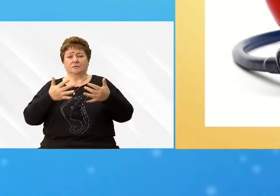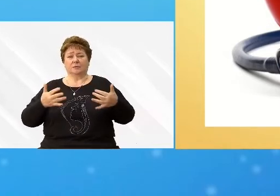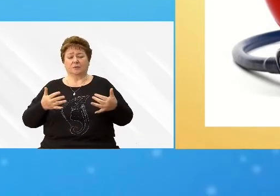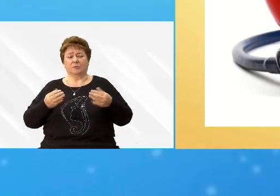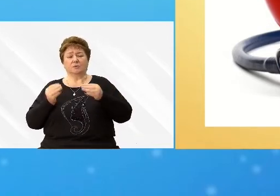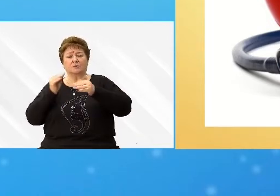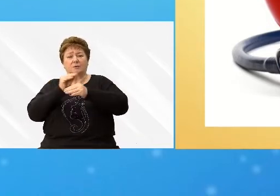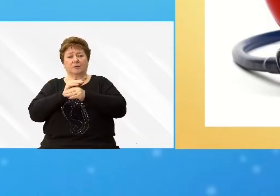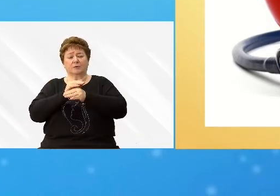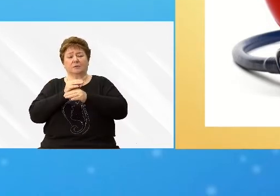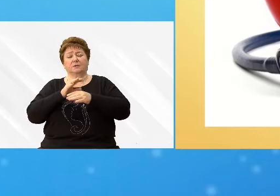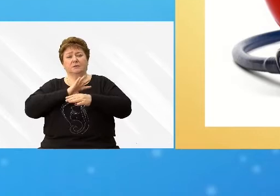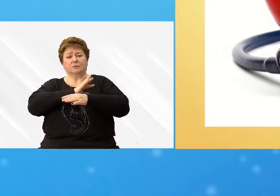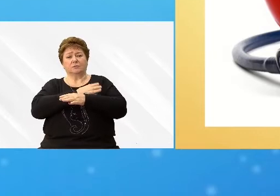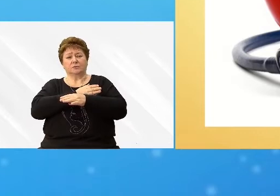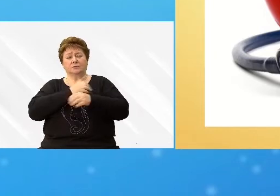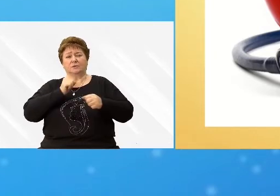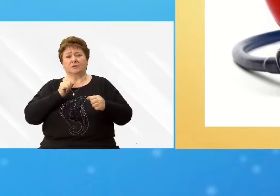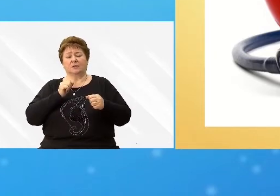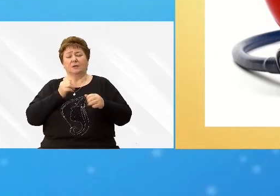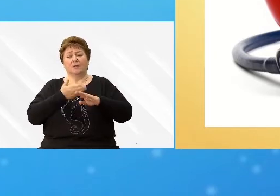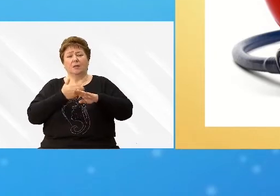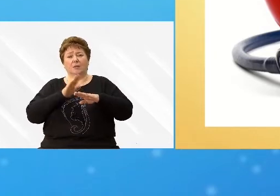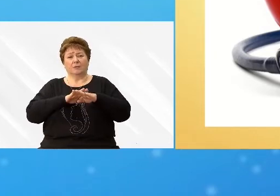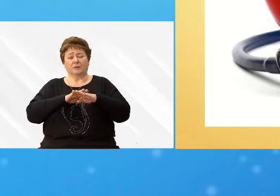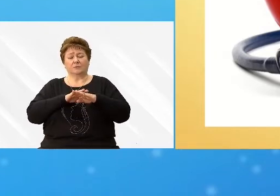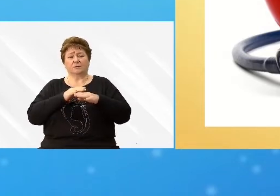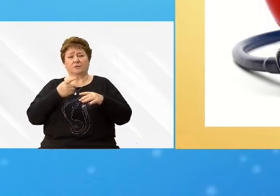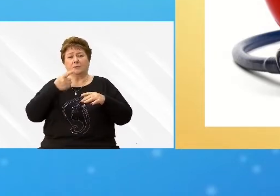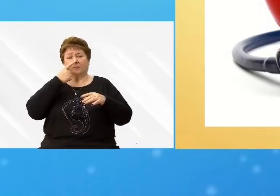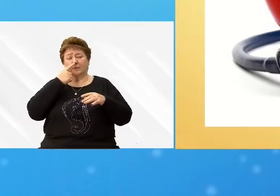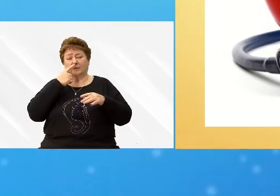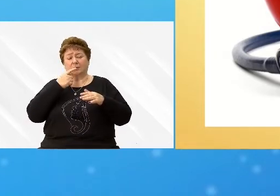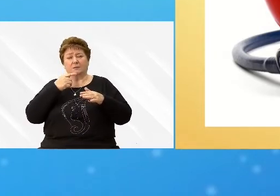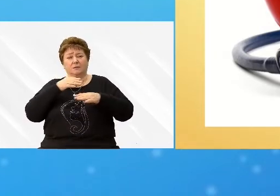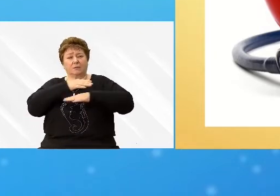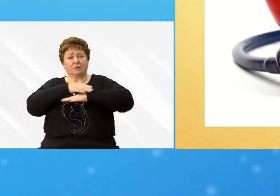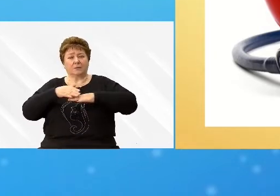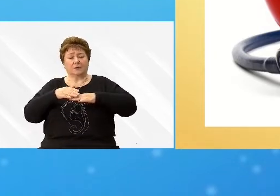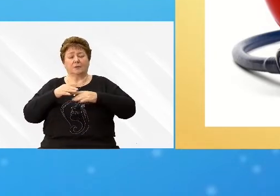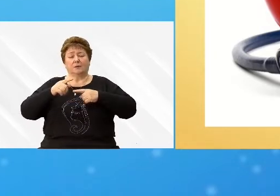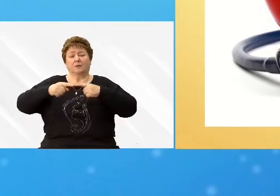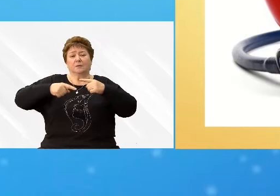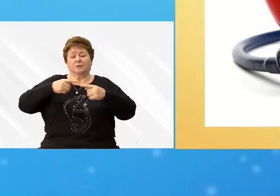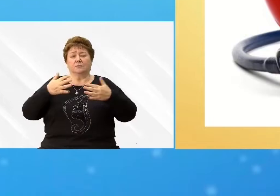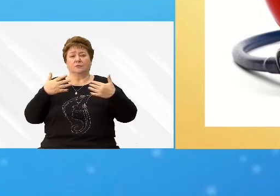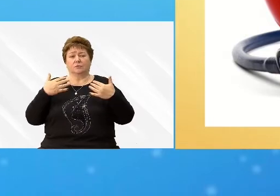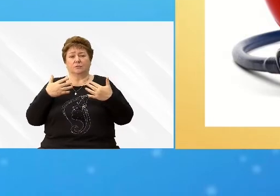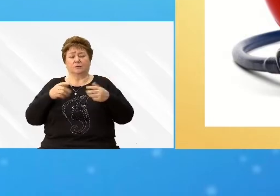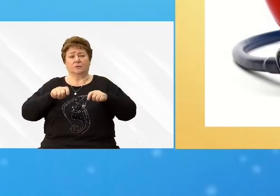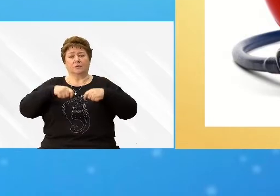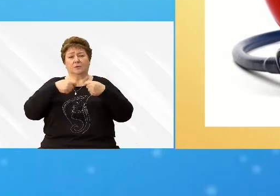дополнительные усилия нагрузки близкие к предельным и последующей отдых